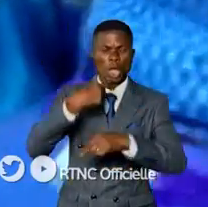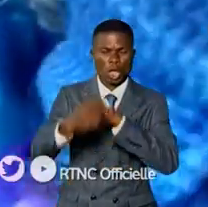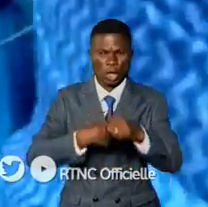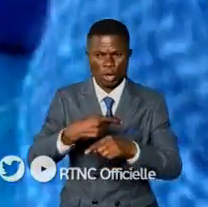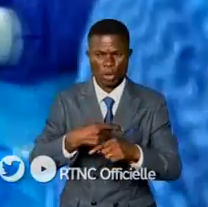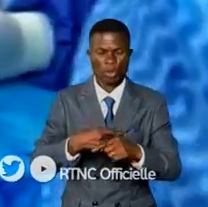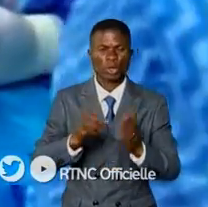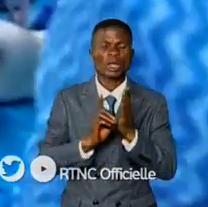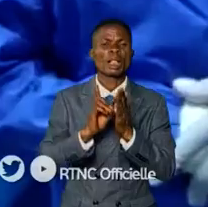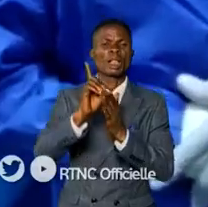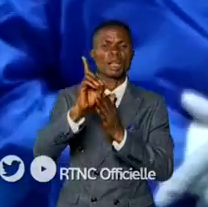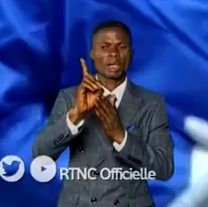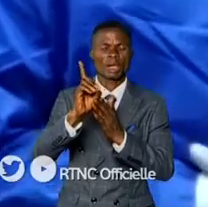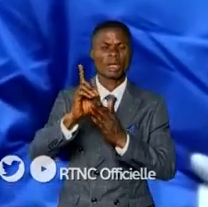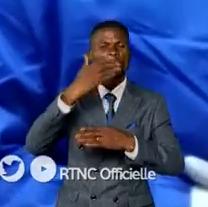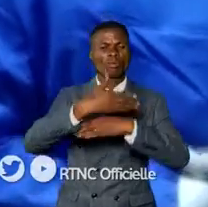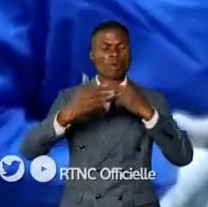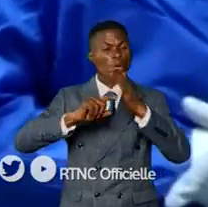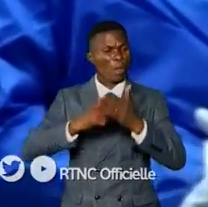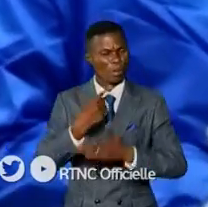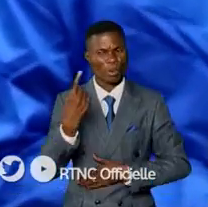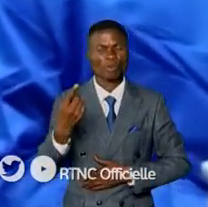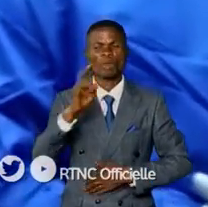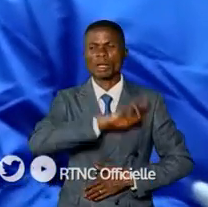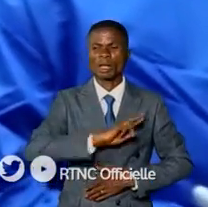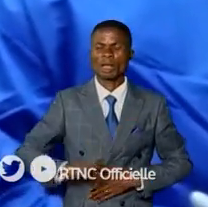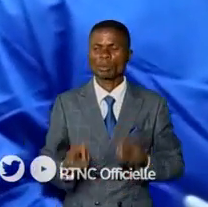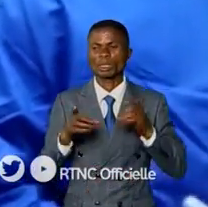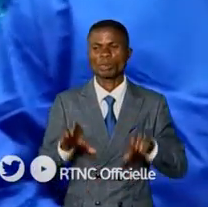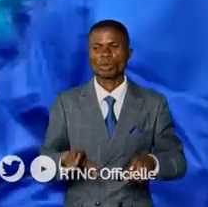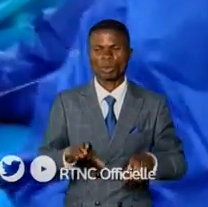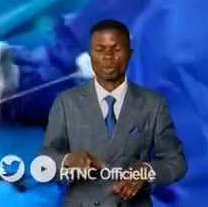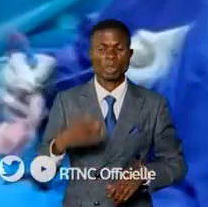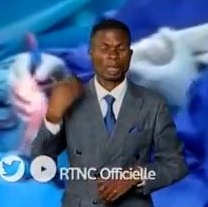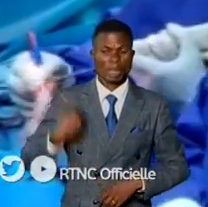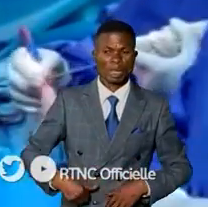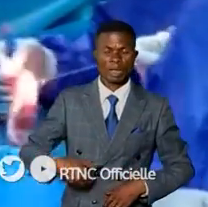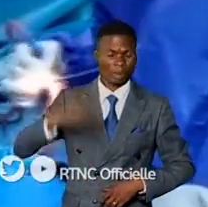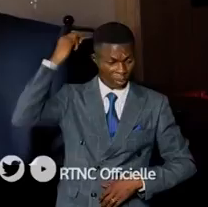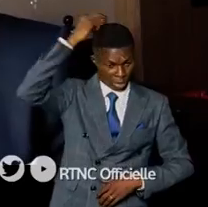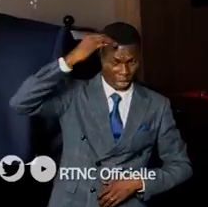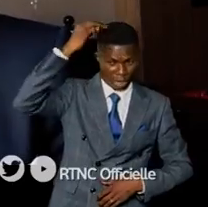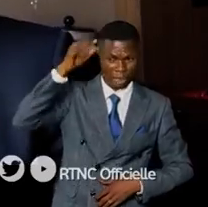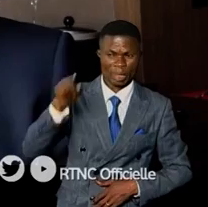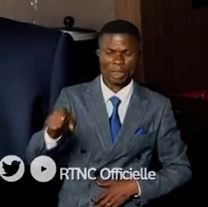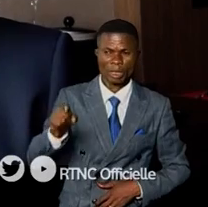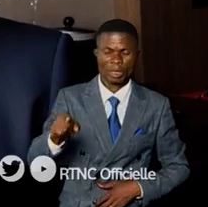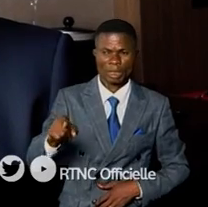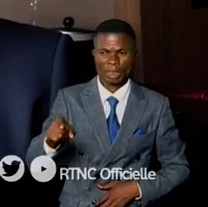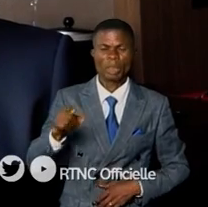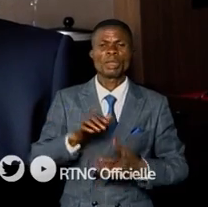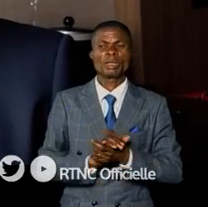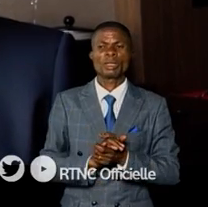cette révolution en réalisant la toute première opération d'endoscopie cérébrale, une méthode d'exploration